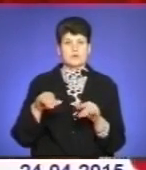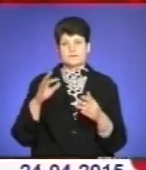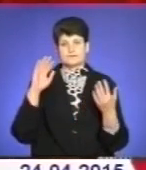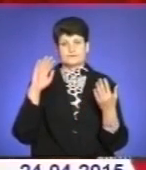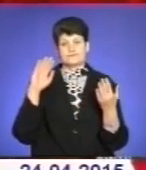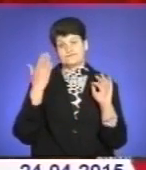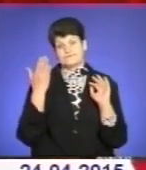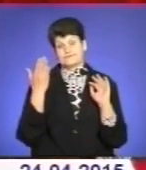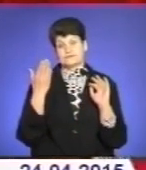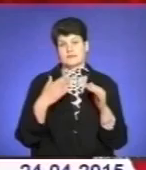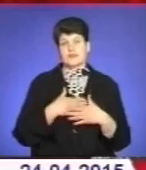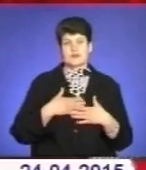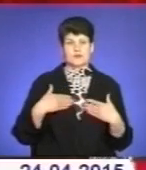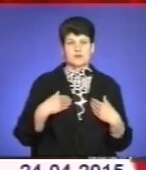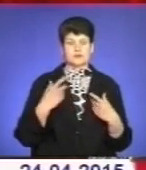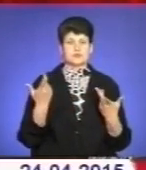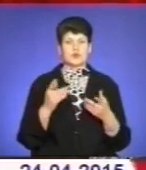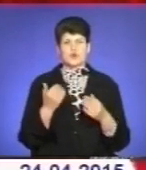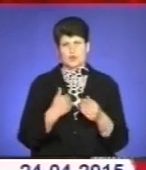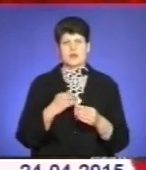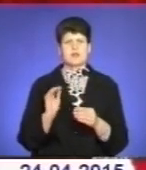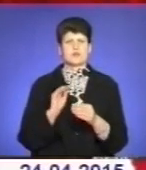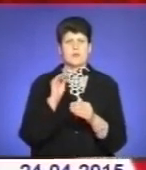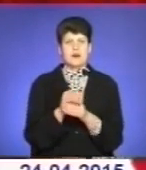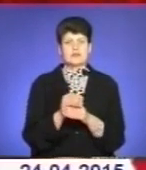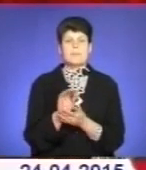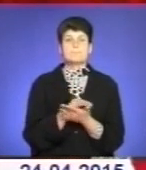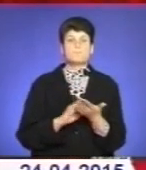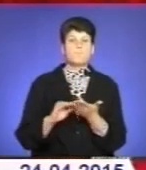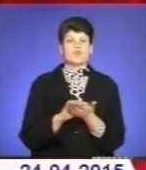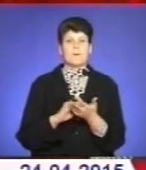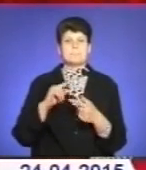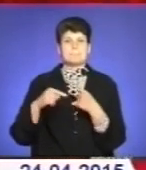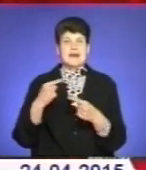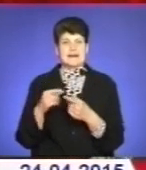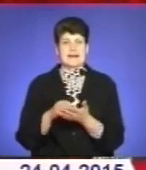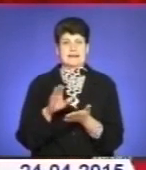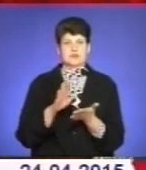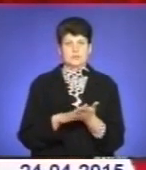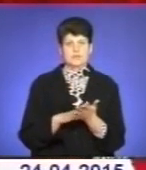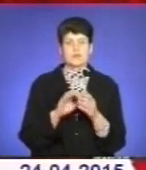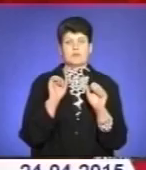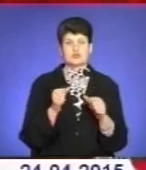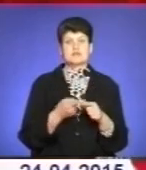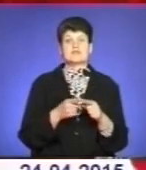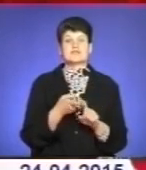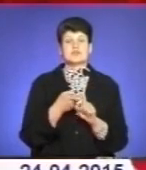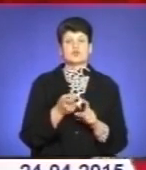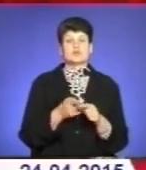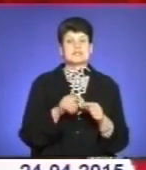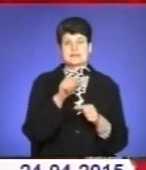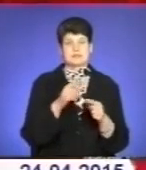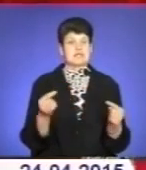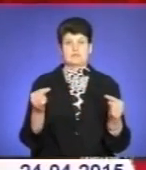передумали, або здавати якийсь предмет, або хотіли додати якийсь предмет, і вони повторно перереєстровувалися. І, можливо, в зв'язку з цим не